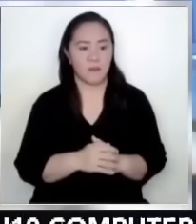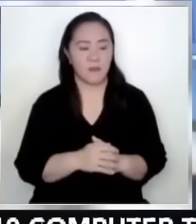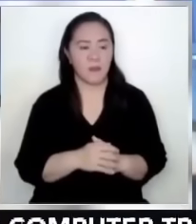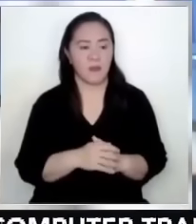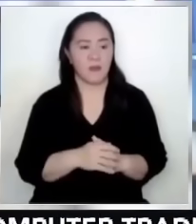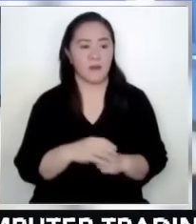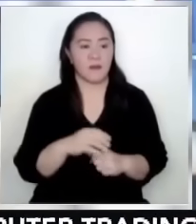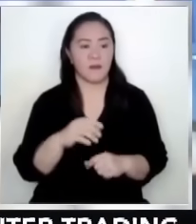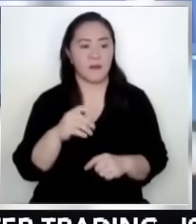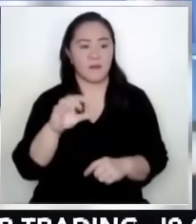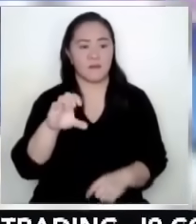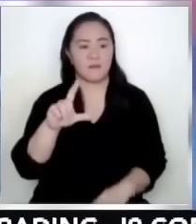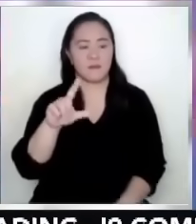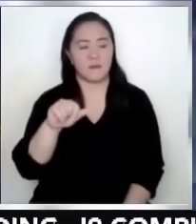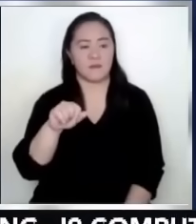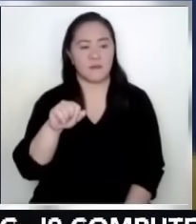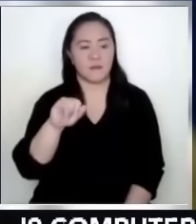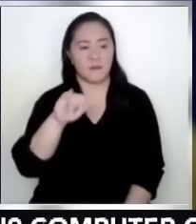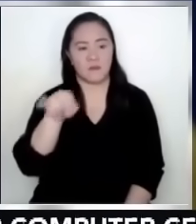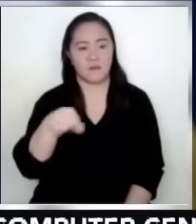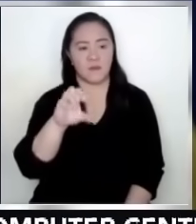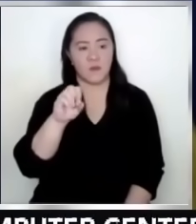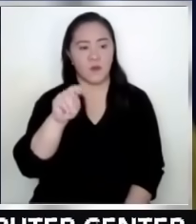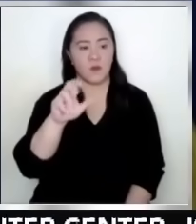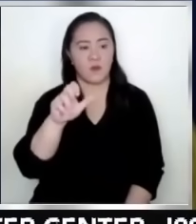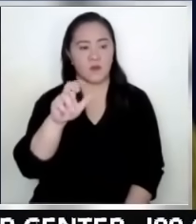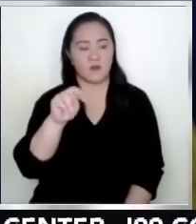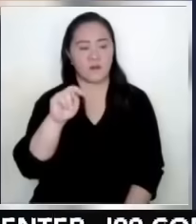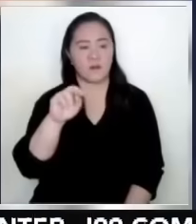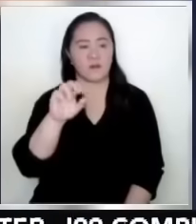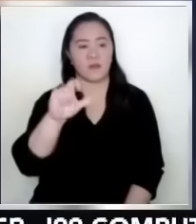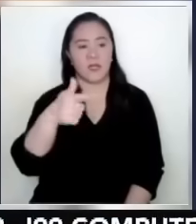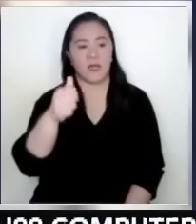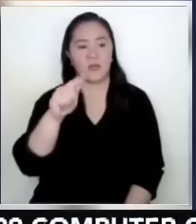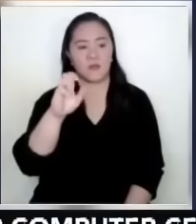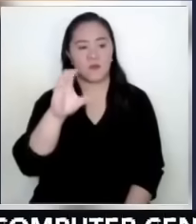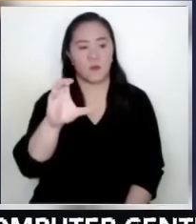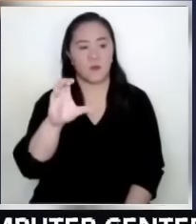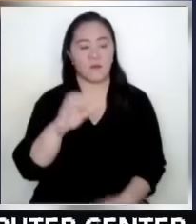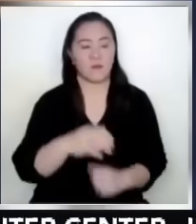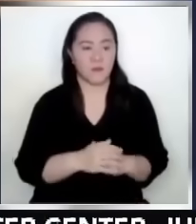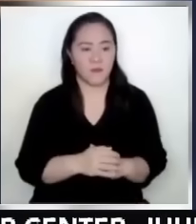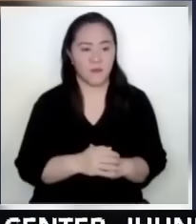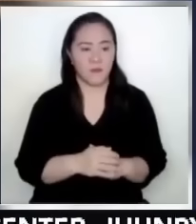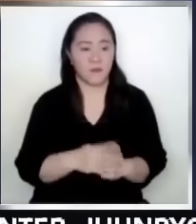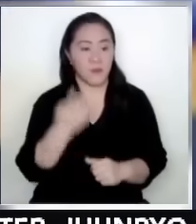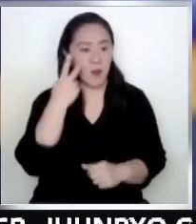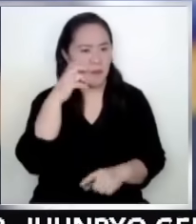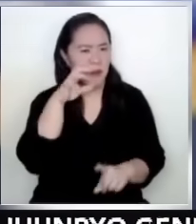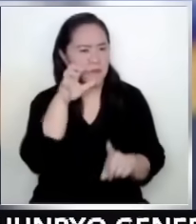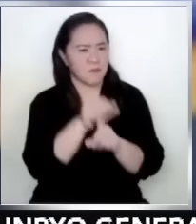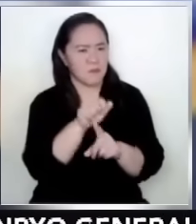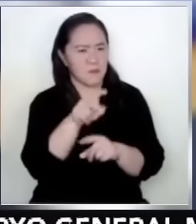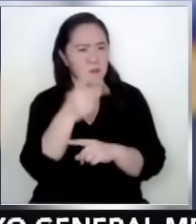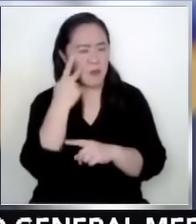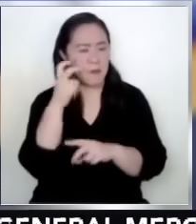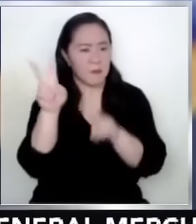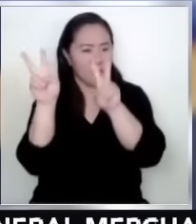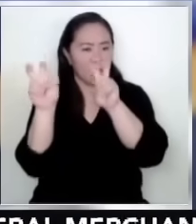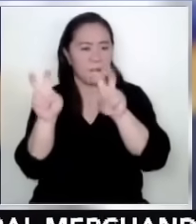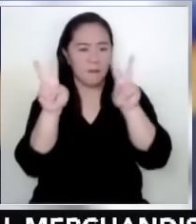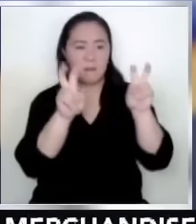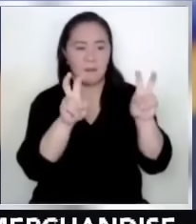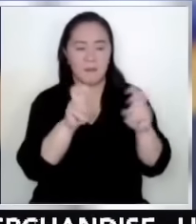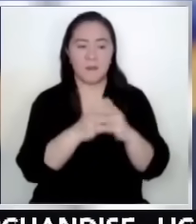Police Lieutenant Jonas Gato. Ayaw natin na makitaan o maging issue na baka pagtatakpan